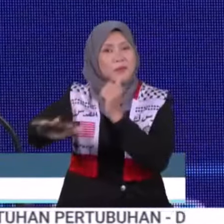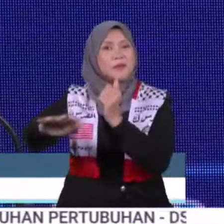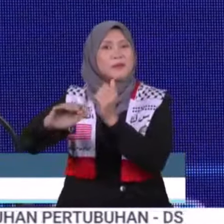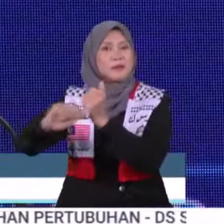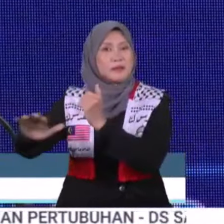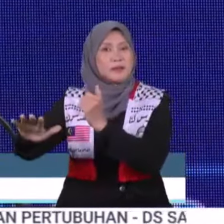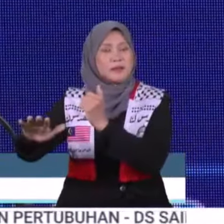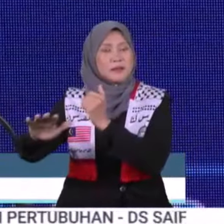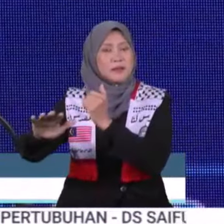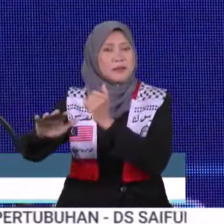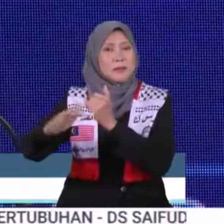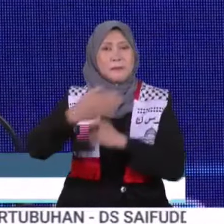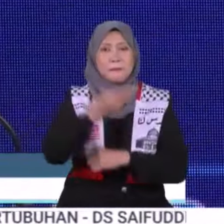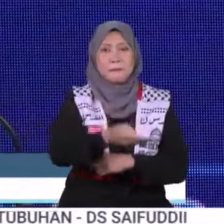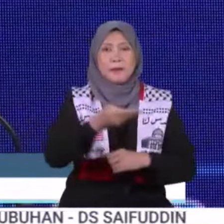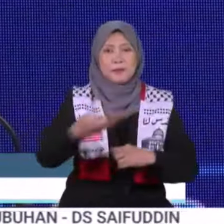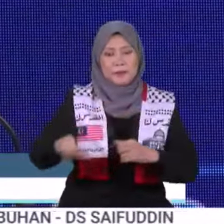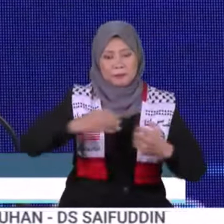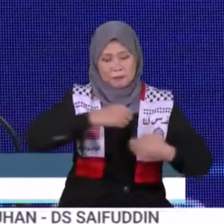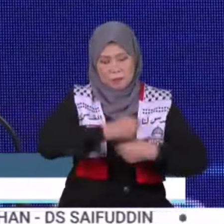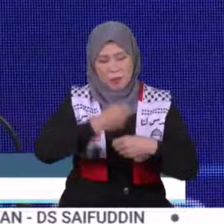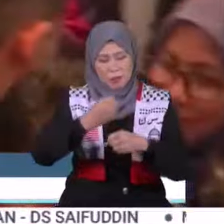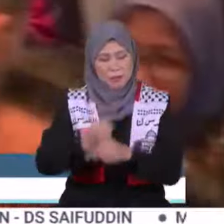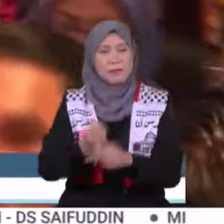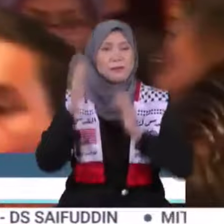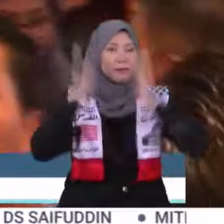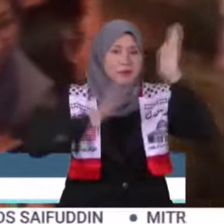barang buatan Malaysia.